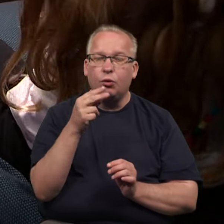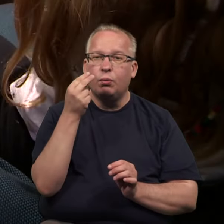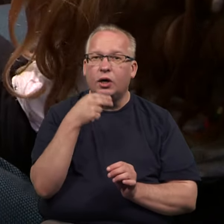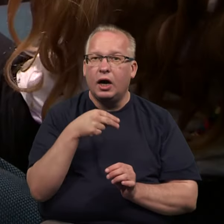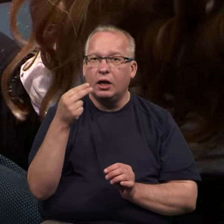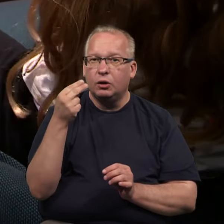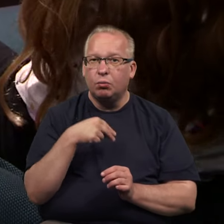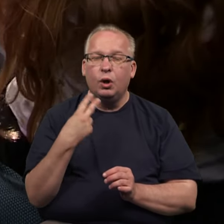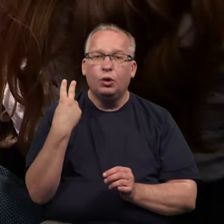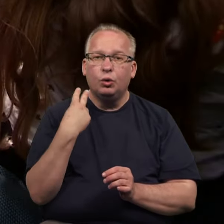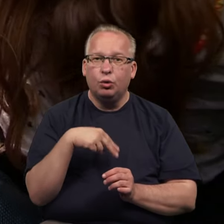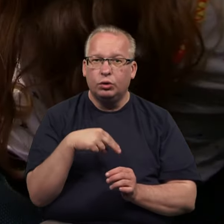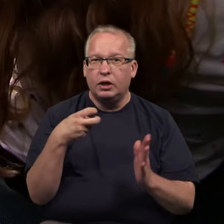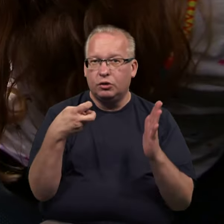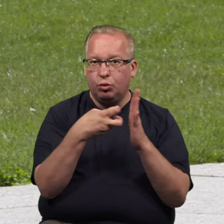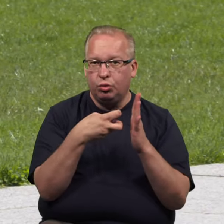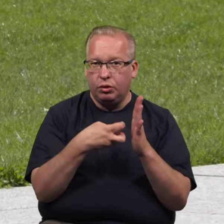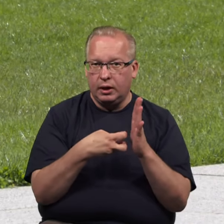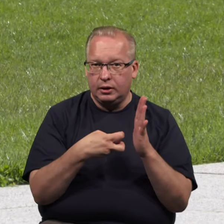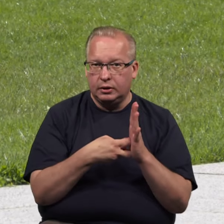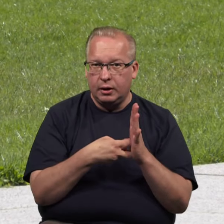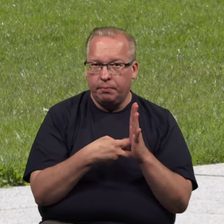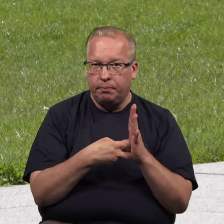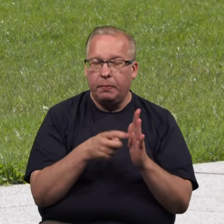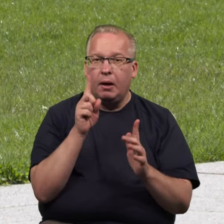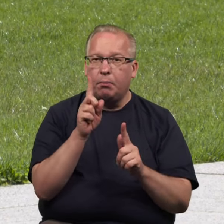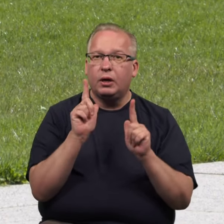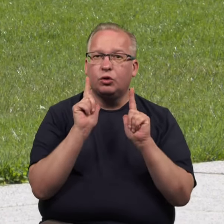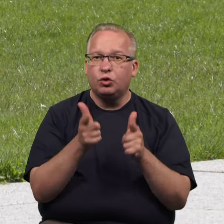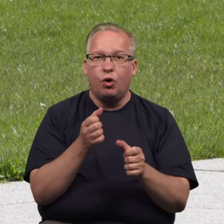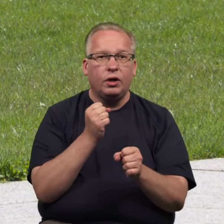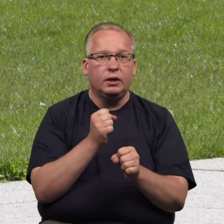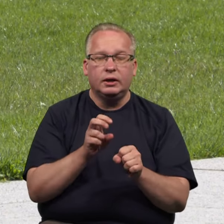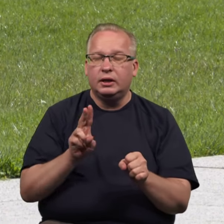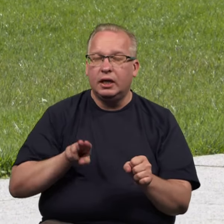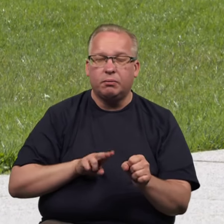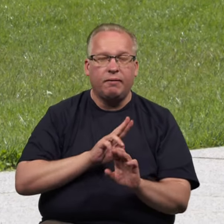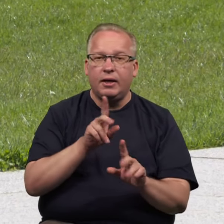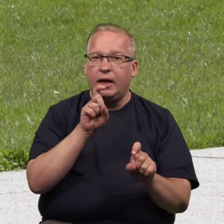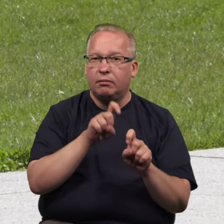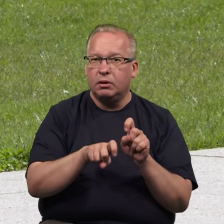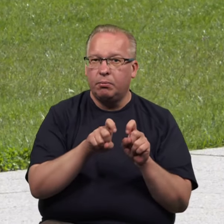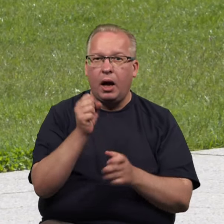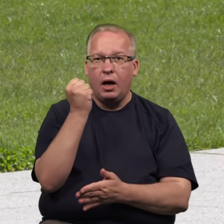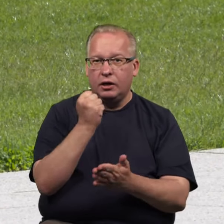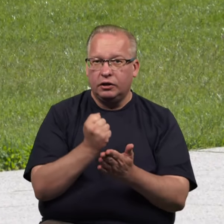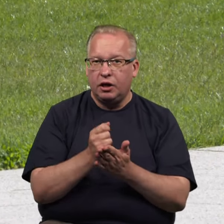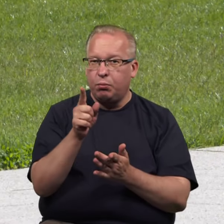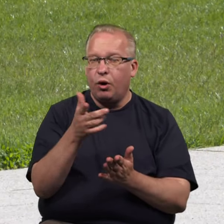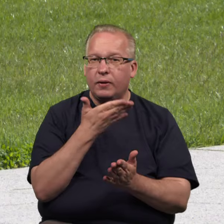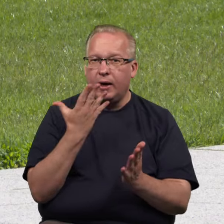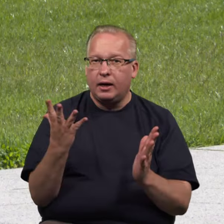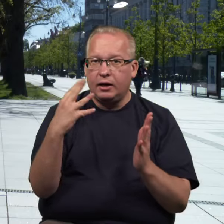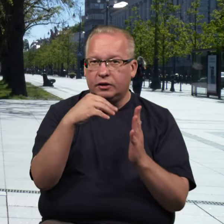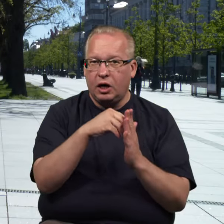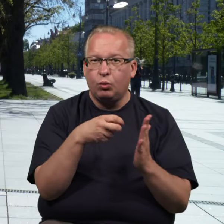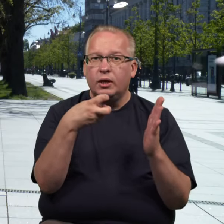kaltinamųjų ir nuteistųjų registrą. Tačiau realiai darbdaviai ne visada tikrina, ar darbuotojas neįtrauktas į